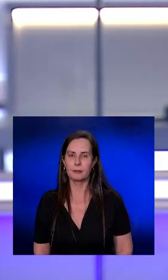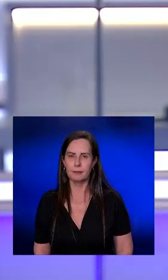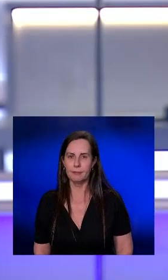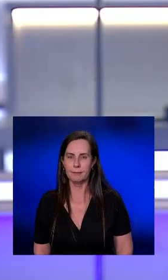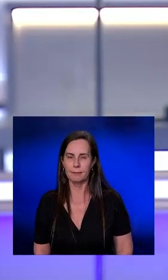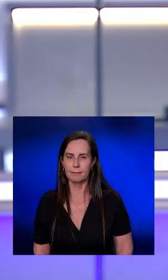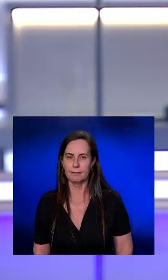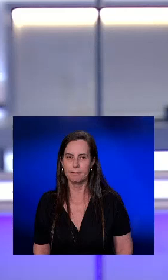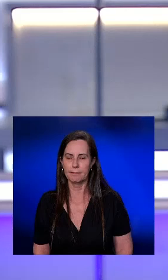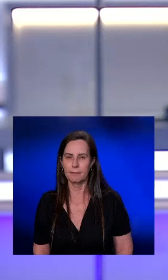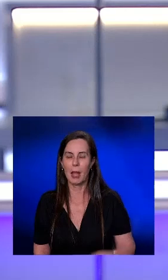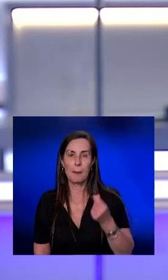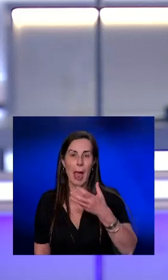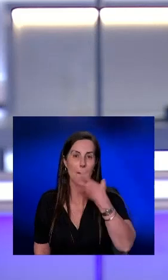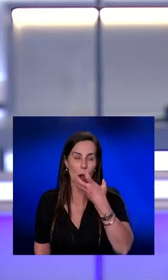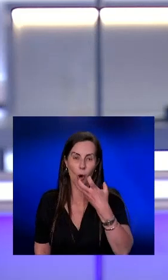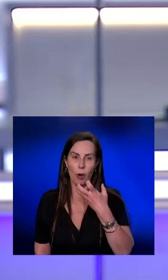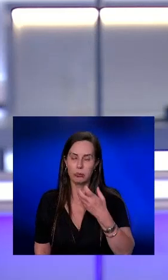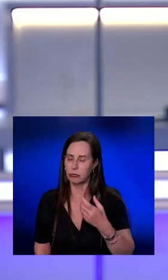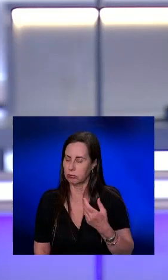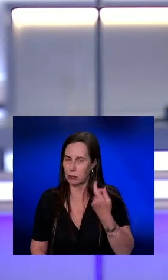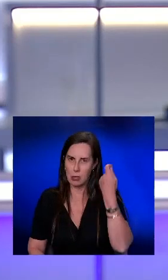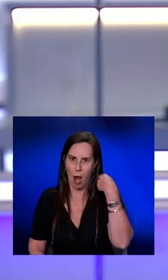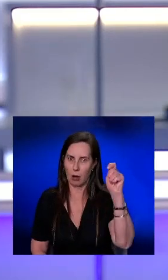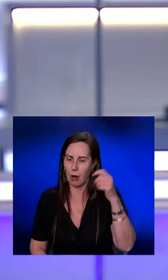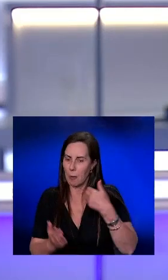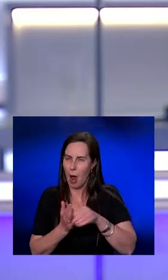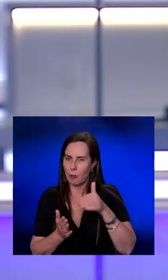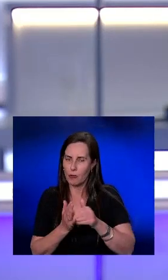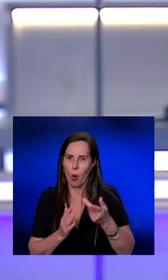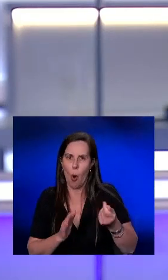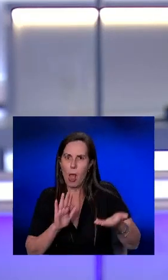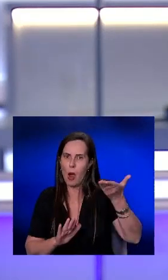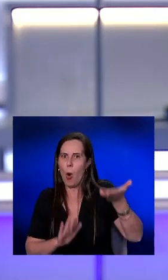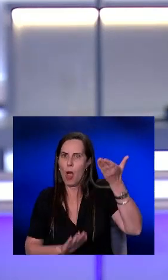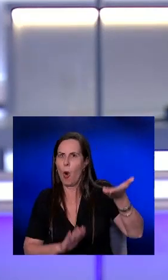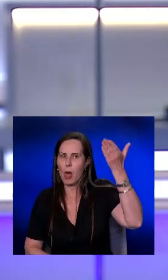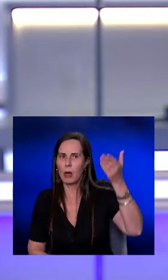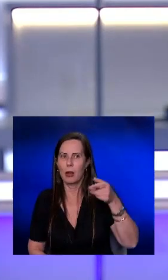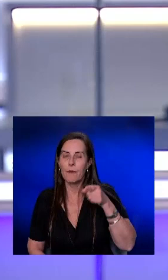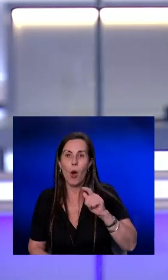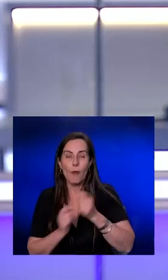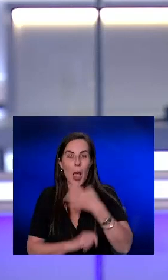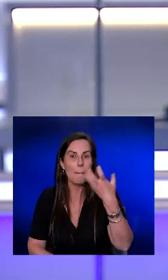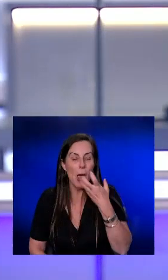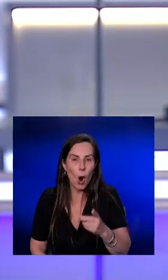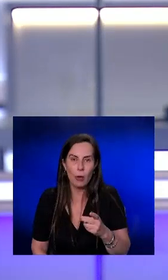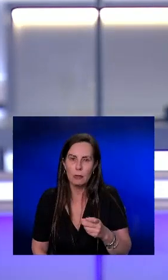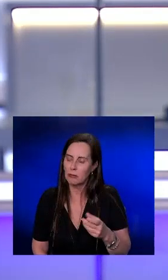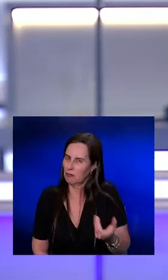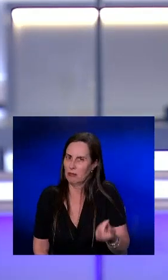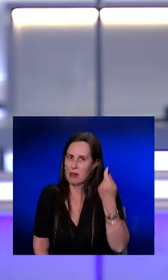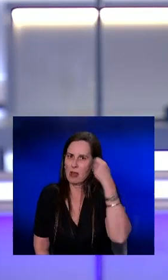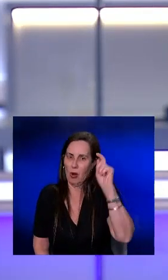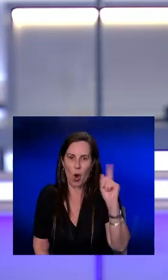מכאן למחירי הפירות בישראל שחוצים כל גבול וממשיכים לרשום עוד ועוד התייקרויות, וכך הופכים פירות הקיץ למותרות שלא